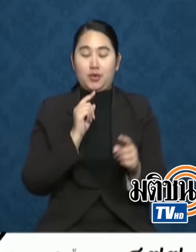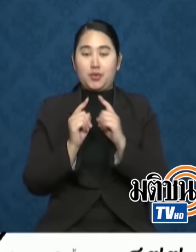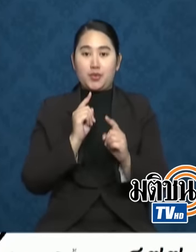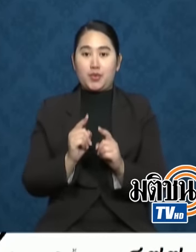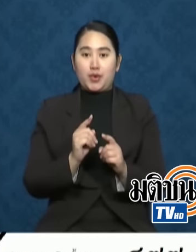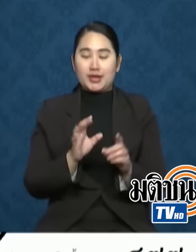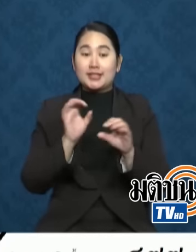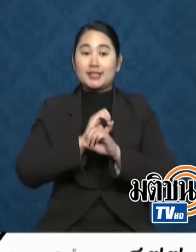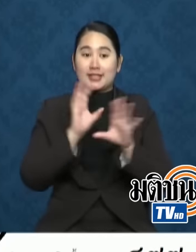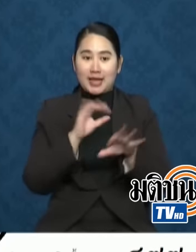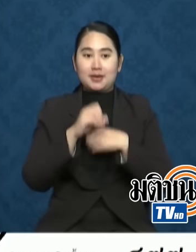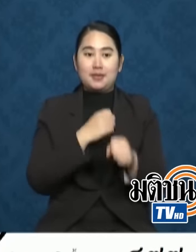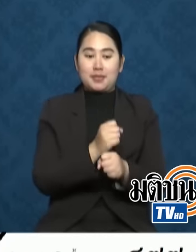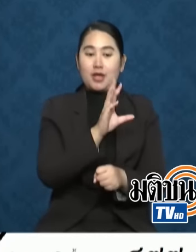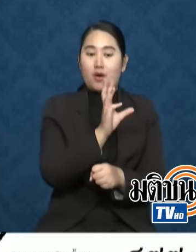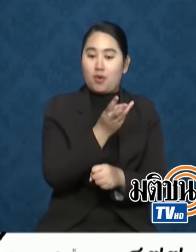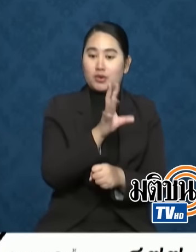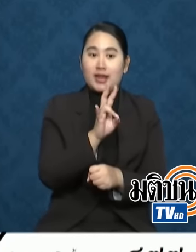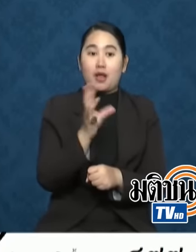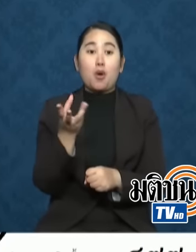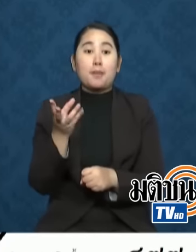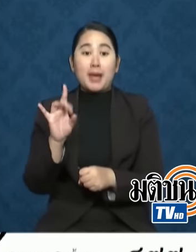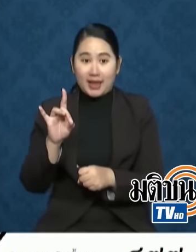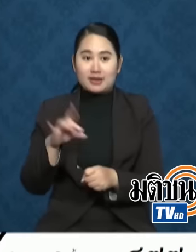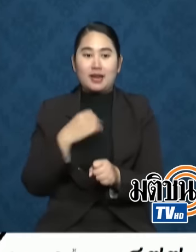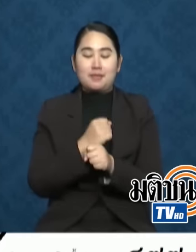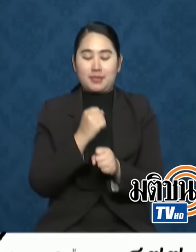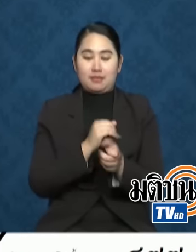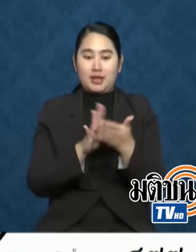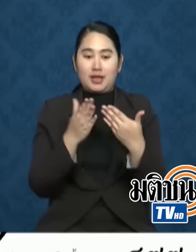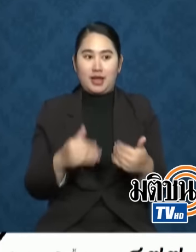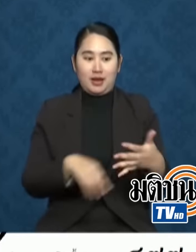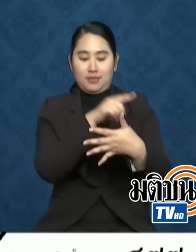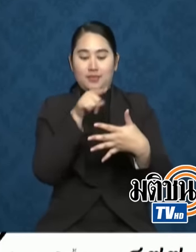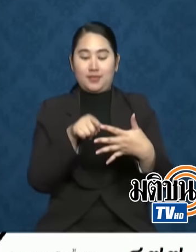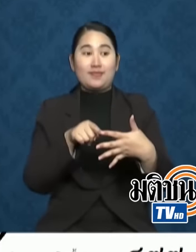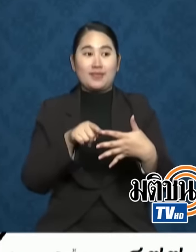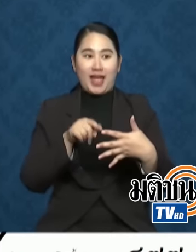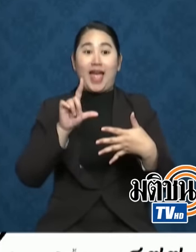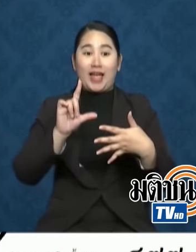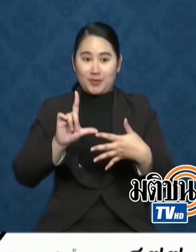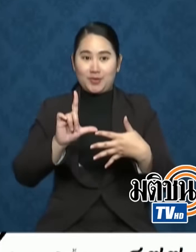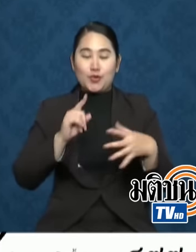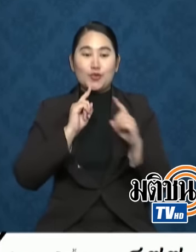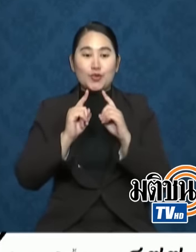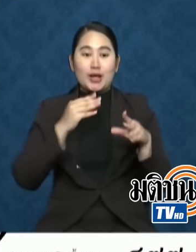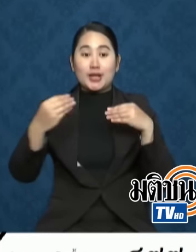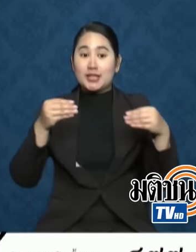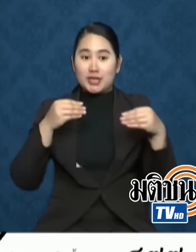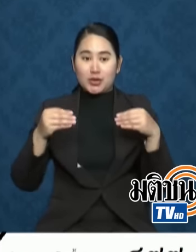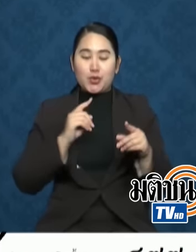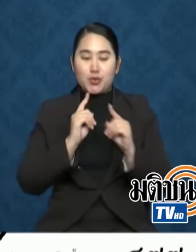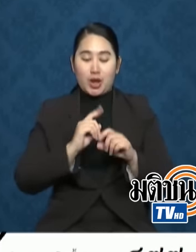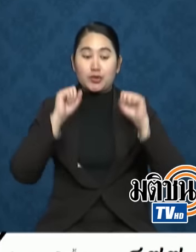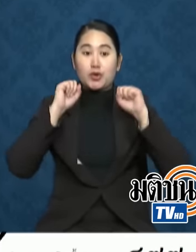ตรงนี้ให้มันชัดเจนในปี67และ68เพื่อนำตรงนี้มาต่อรองในชั้นตัว L leverageต่อรองร่วม